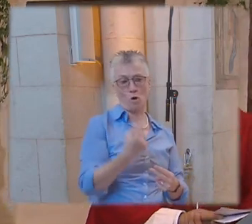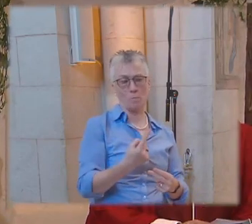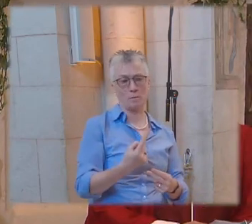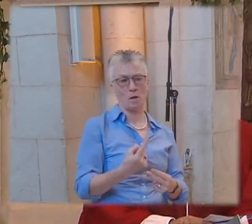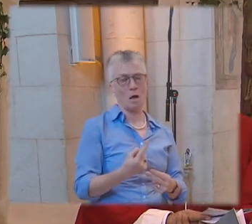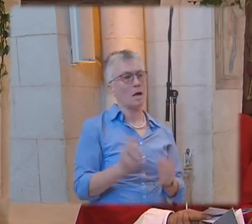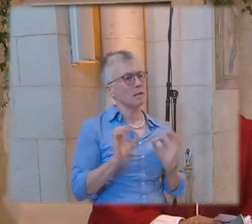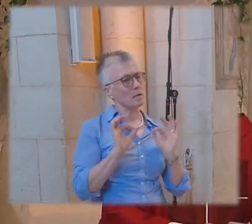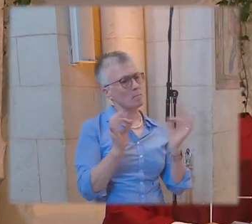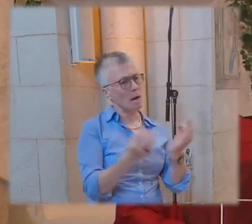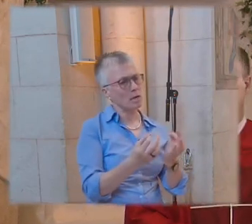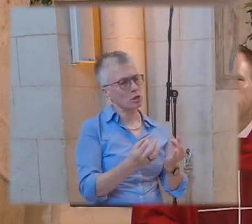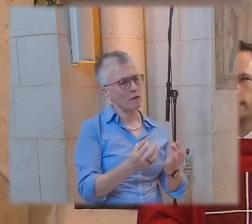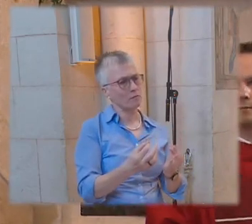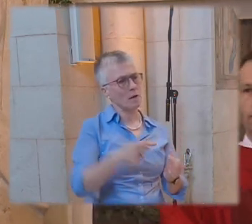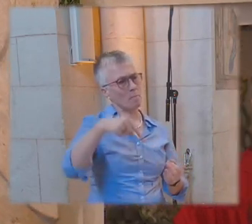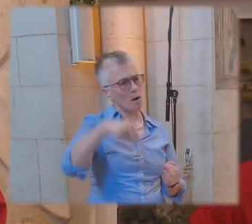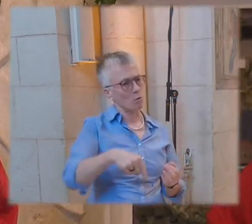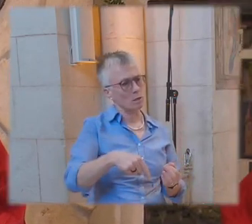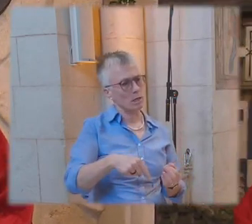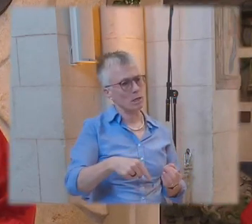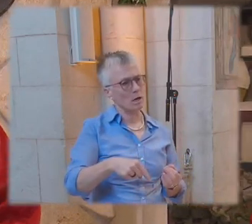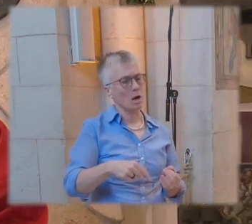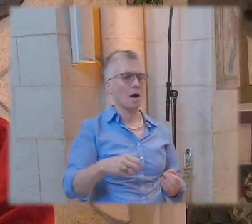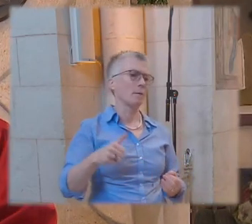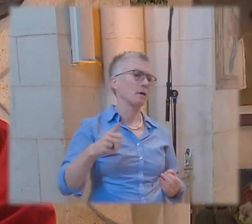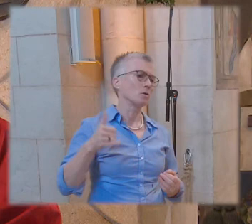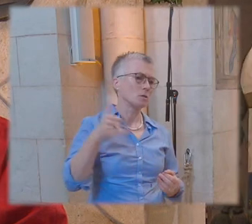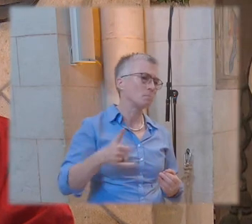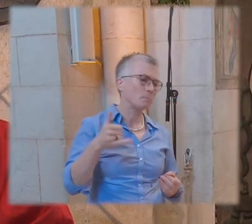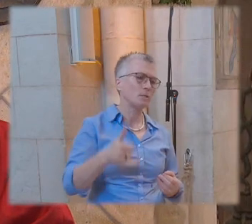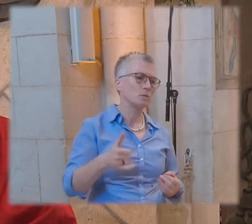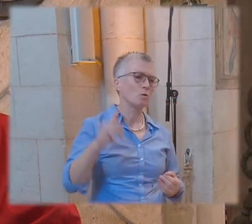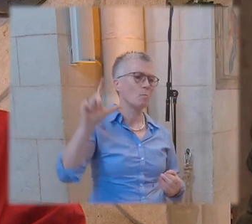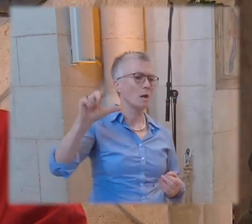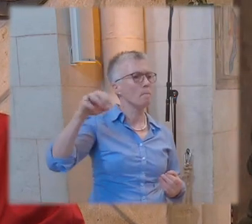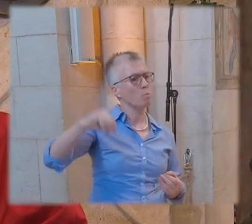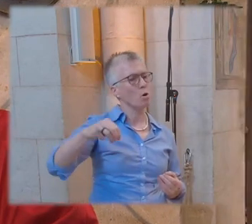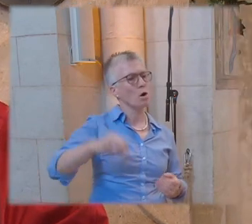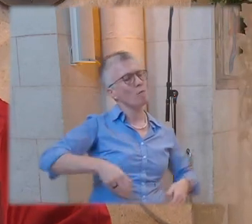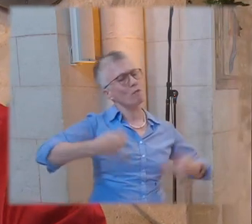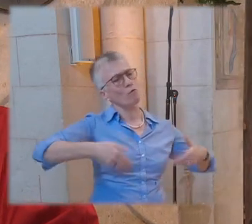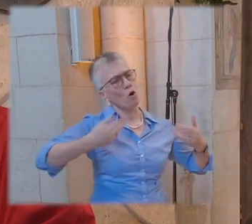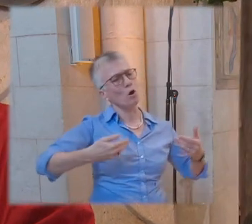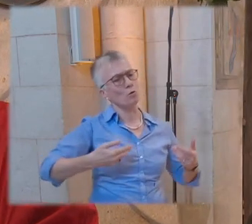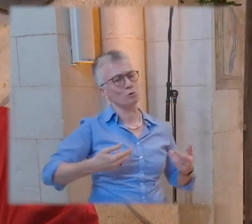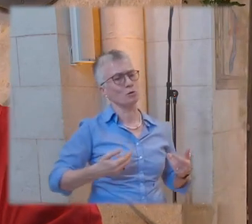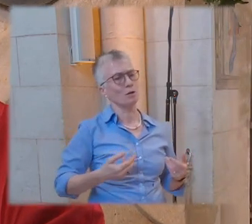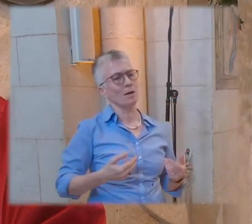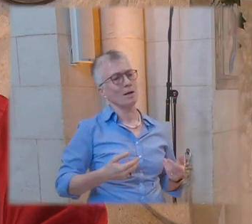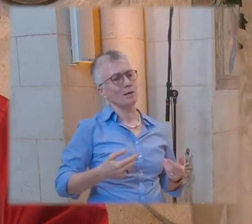Palotiner, freuen uns sehr, dass Sie zu uns gekommen sind. Es ist ein Ausdruck dafür, dass wir